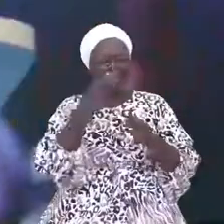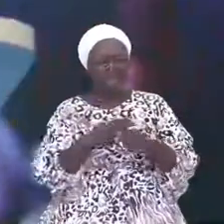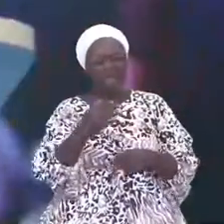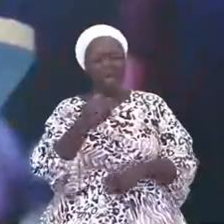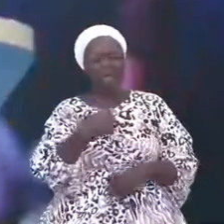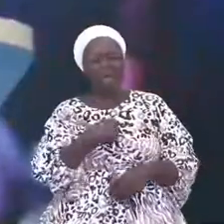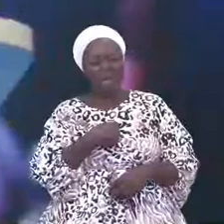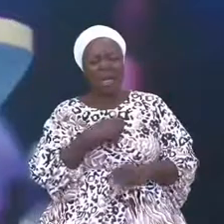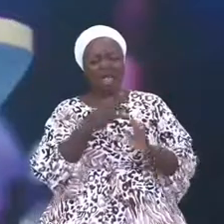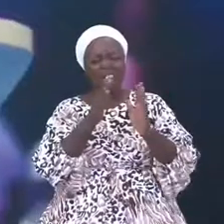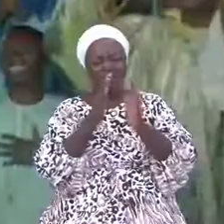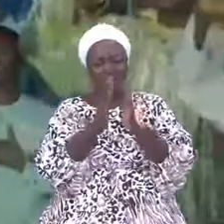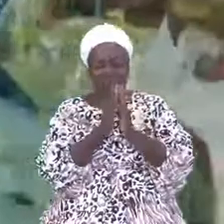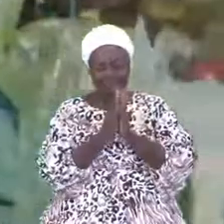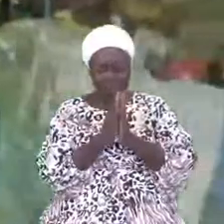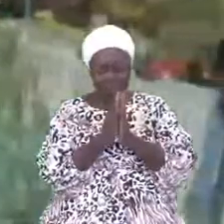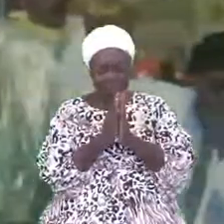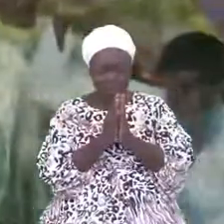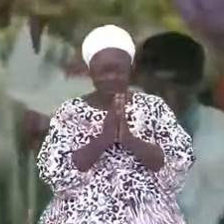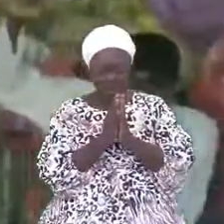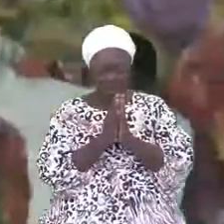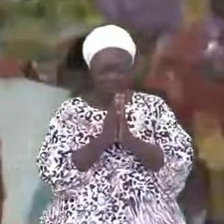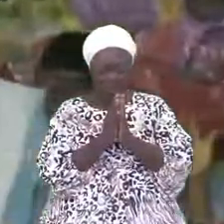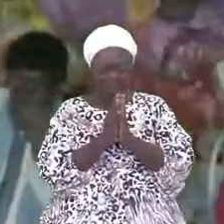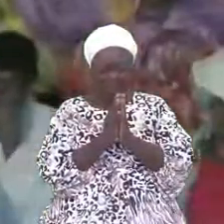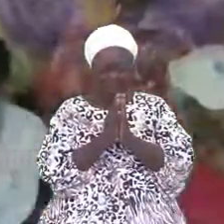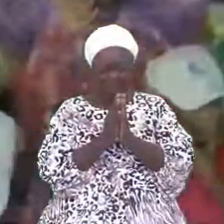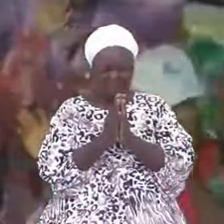Au nom de Jésus, j'ai prié.